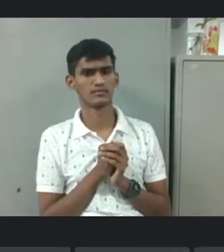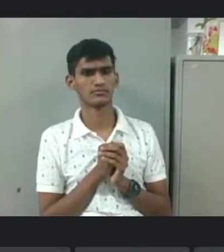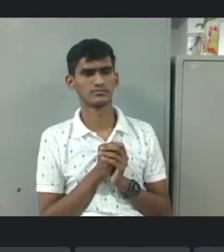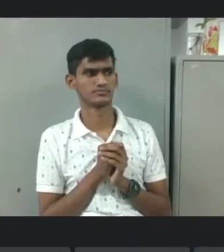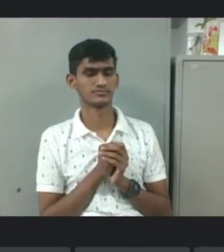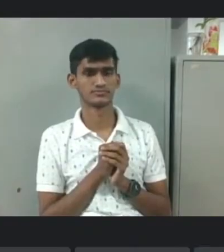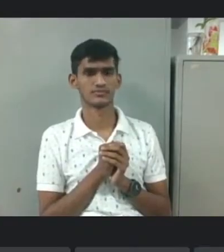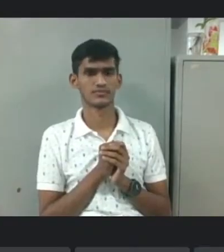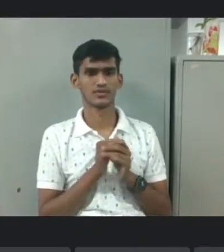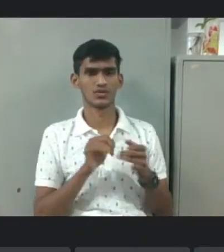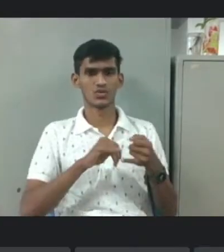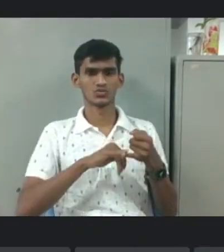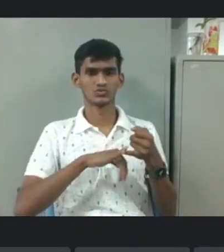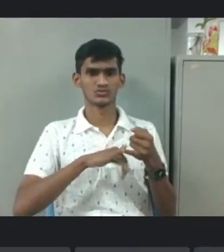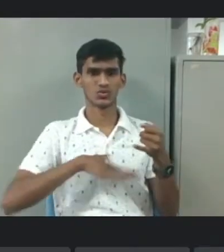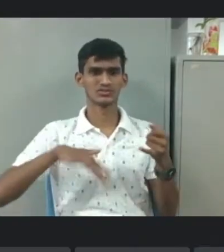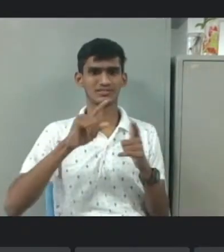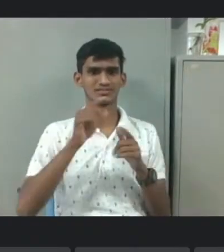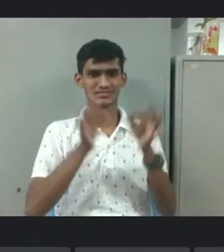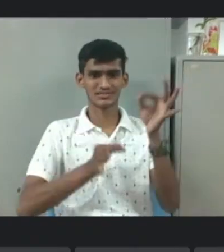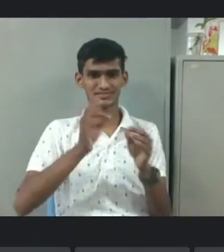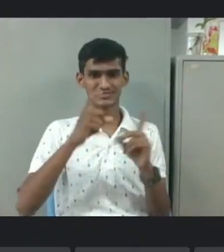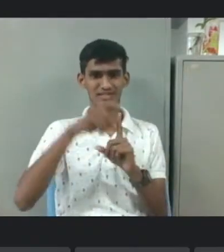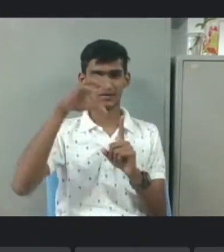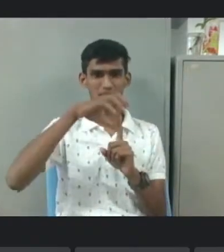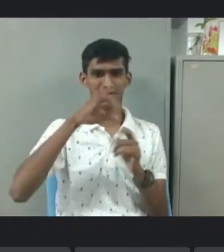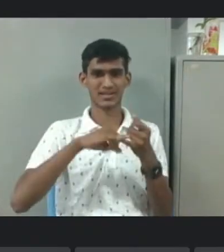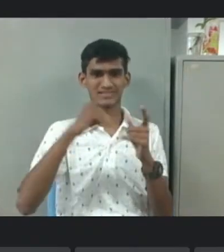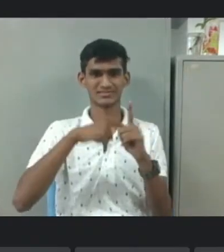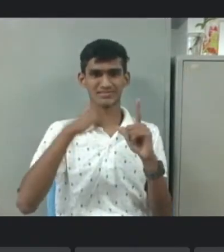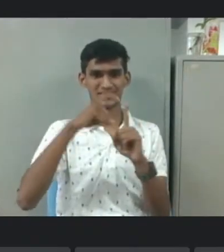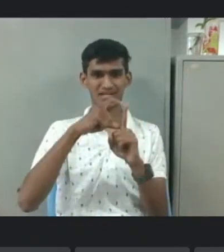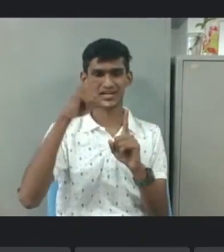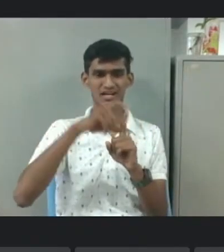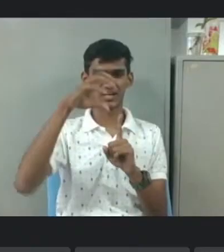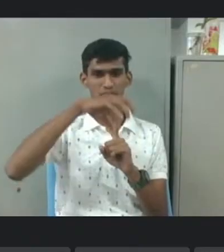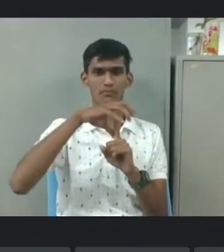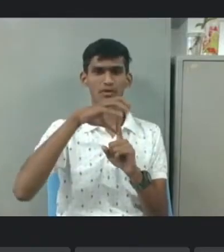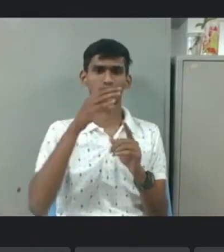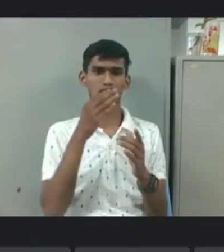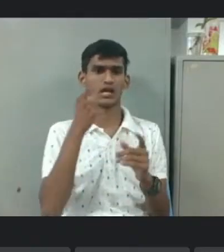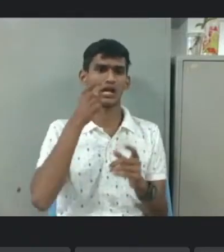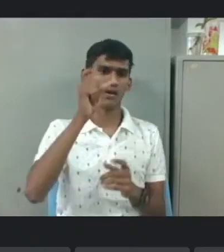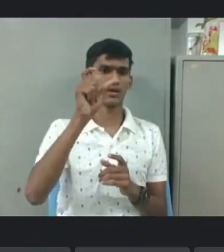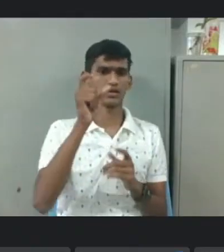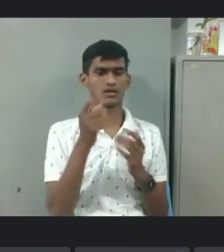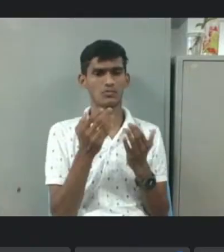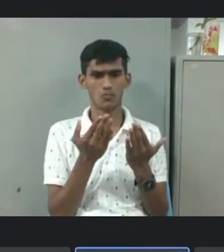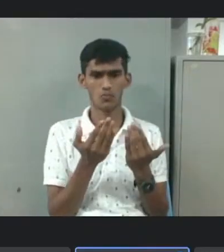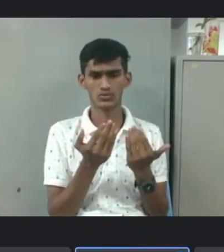അത് സാമൂഹിക നീതി വകുപ്പിൽ ആണോ അതിനെ പറ്റിയിട്ട് സംസാരിക്കേണ്ടതെന്ന് തോന്നുന്നു. രജിത മാഡം.